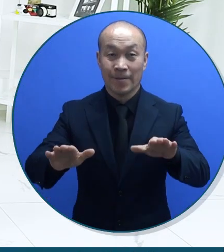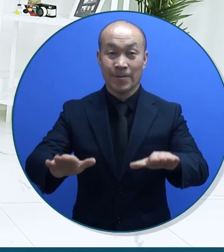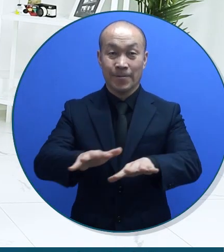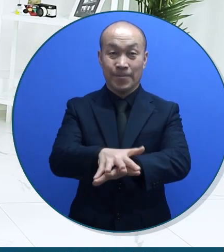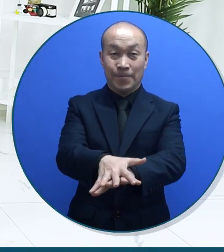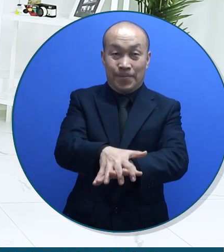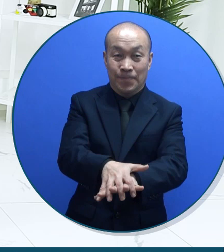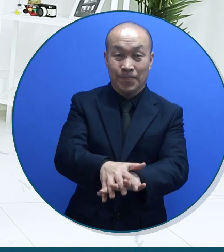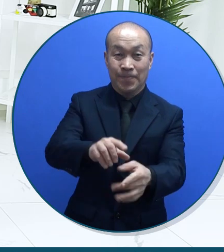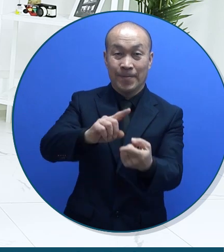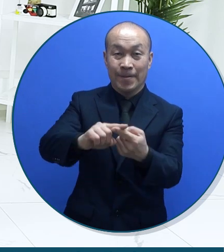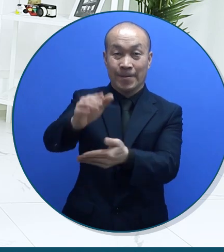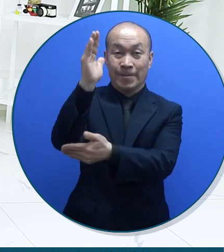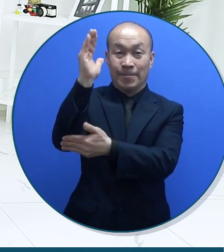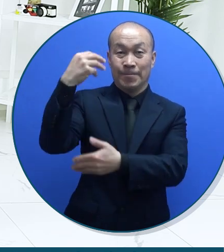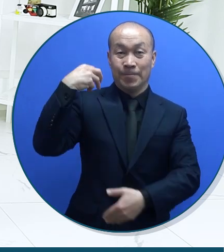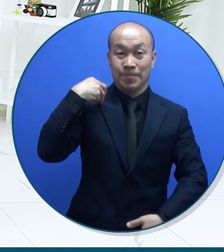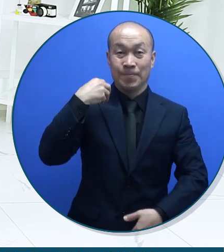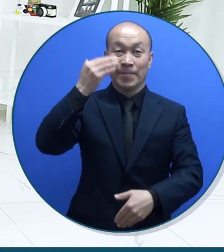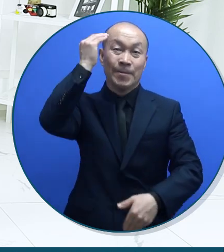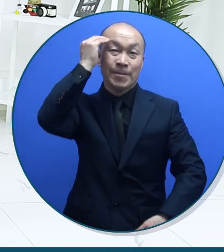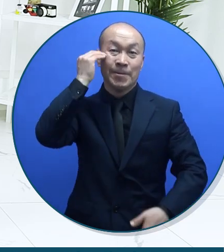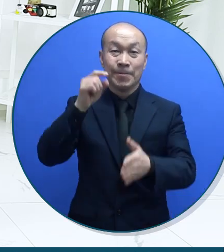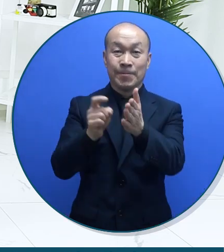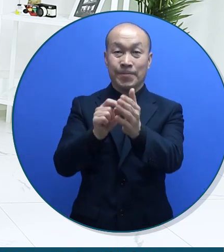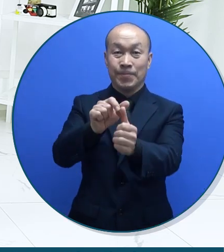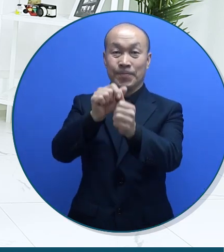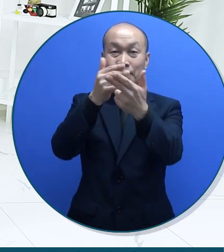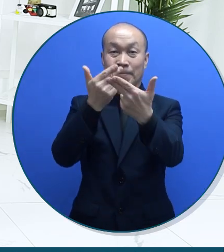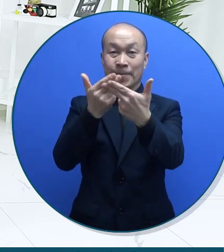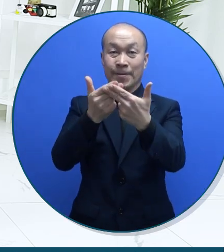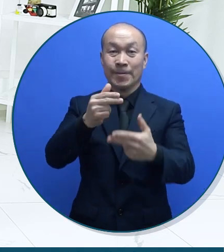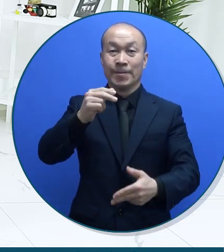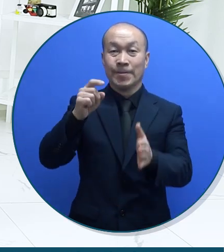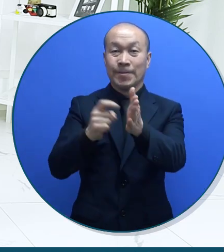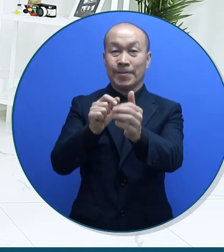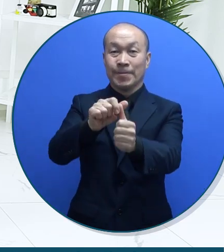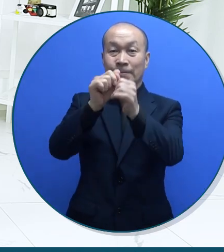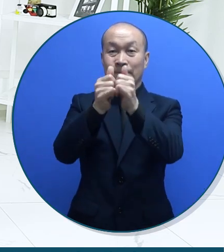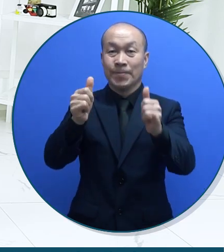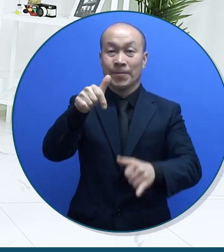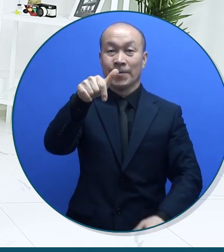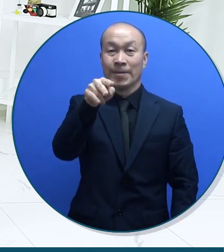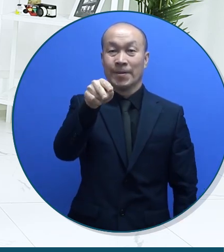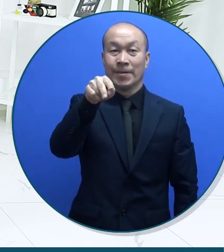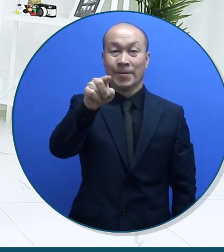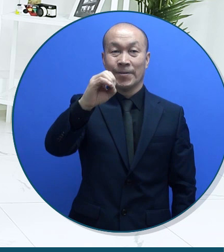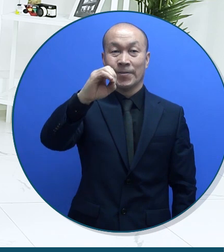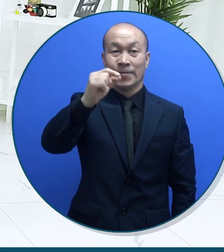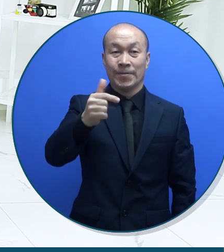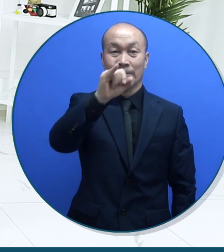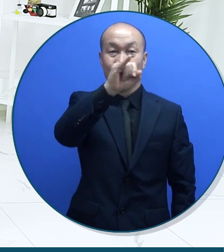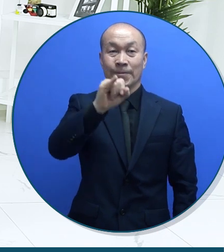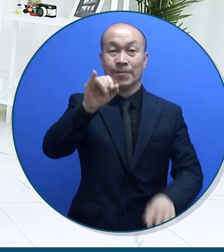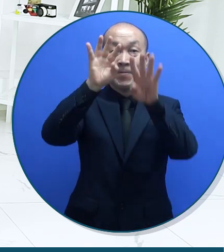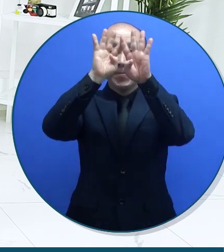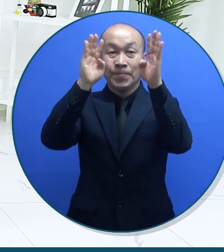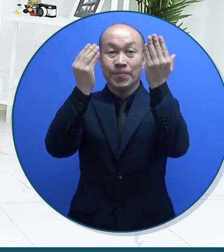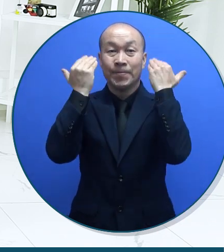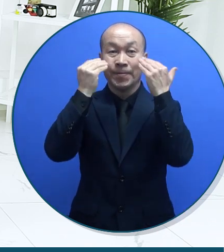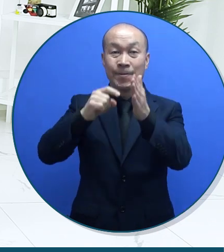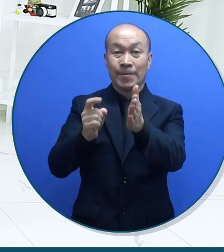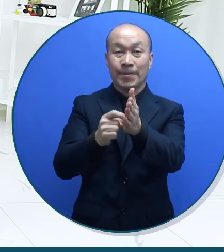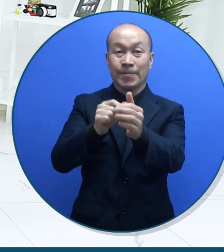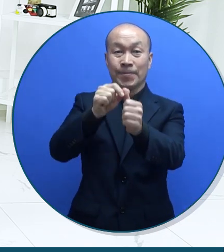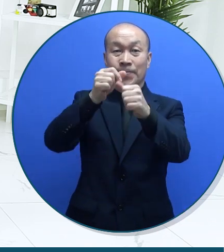안녕하세요. 오늘 심폐소생술에 대해 강의를 진행할 대한응급구조사협회 응급구조사 개성은 을지대학교 응급구조학과